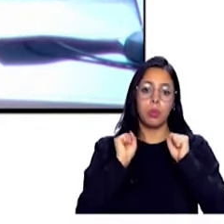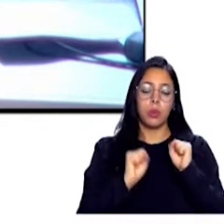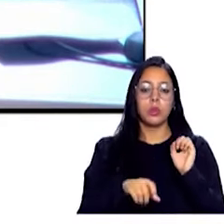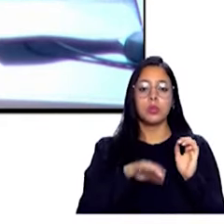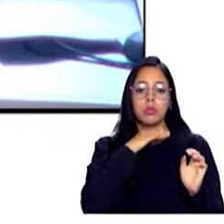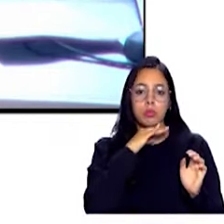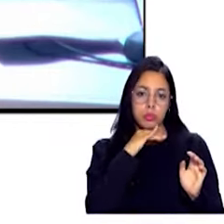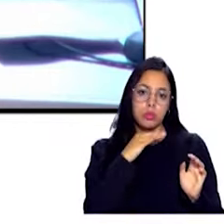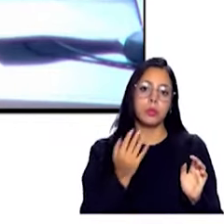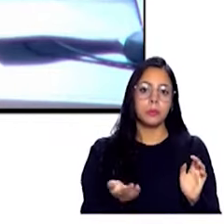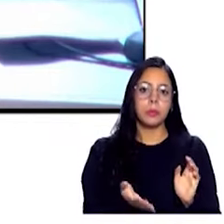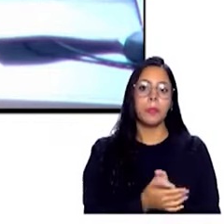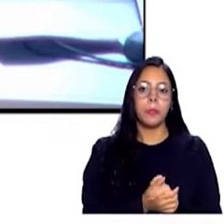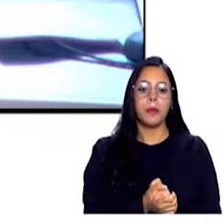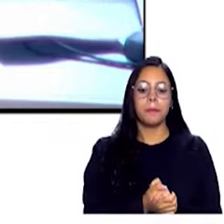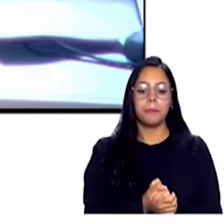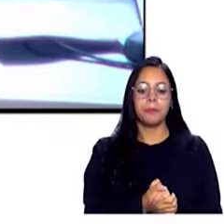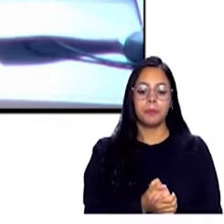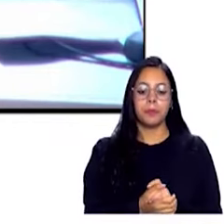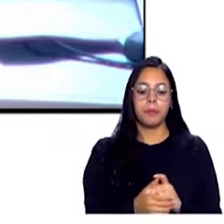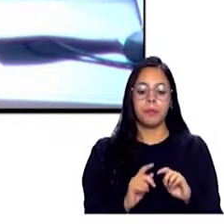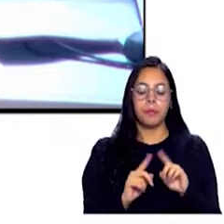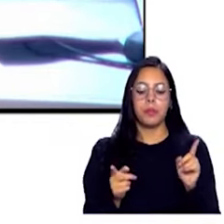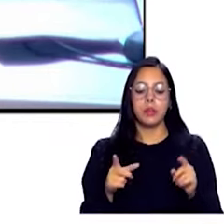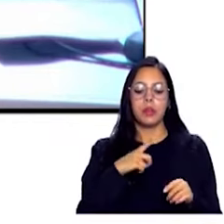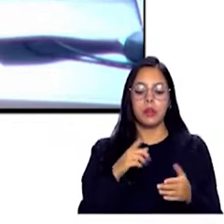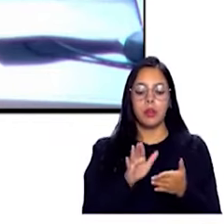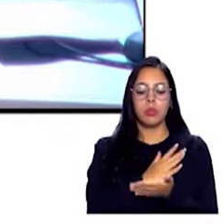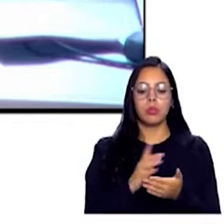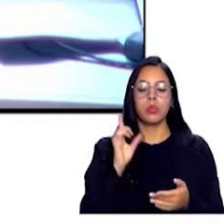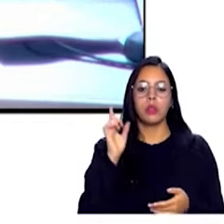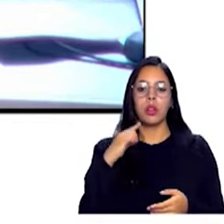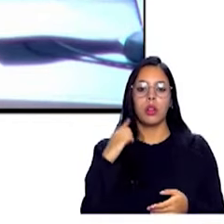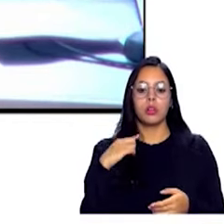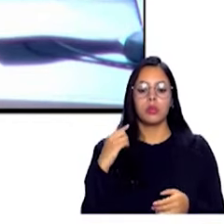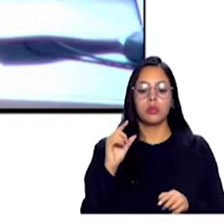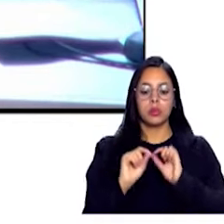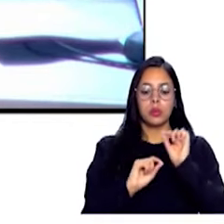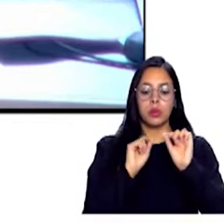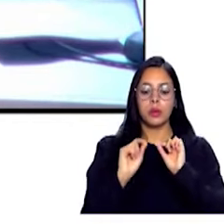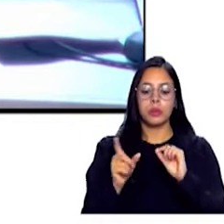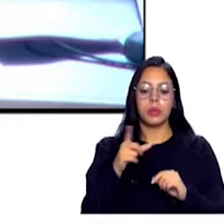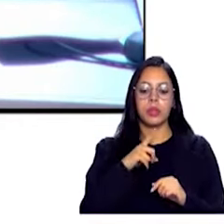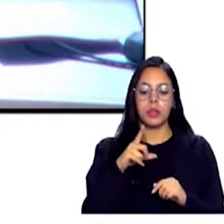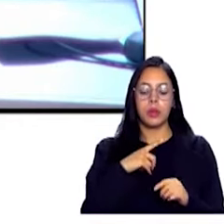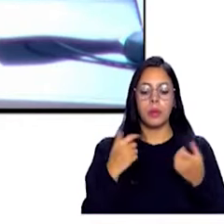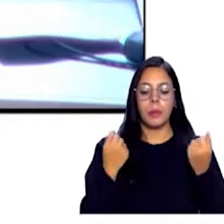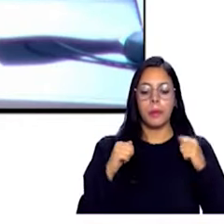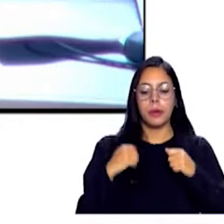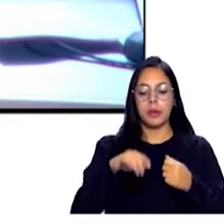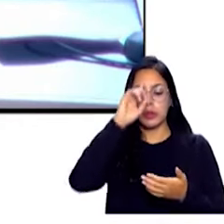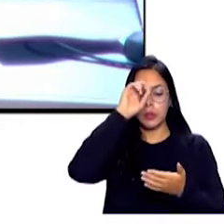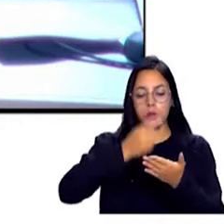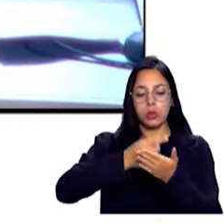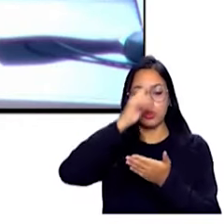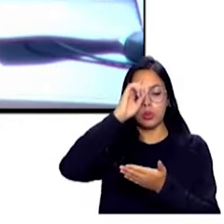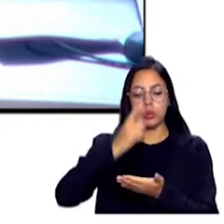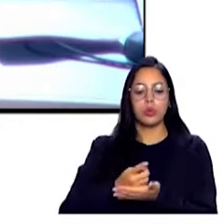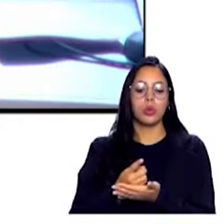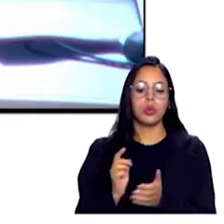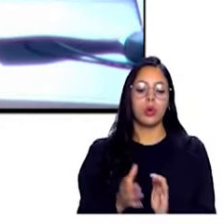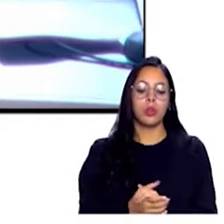économique d'un avocat qui doit avoir un rendement donc ils peuvent avoir des consultations négatives ET Il se